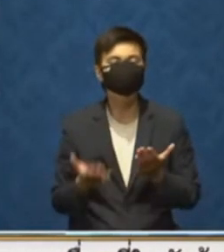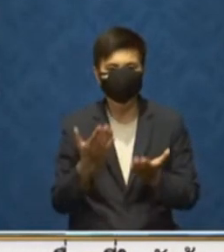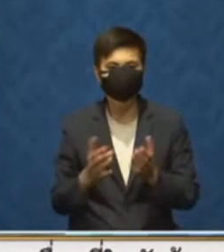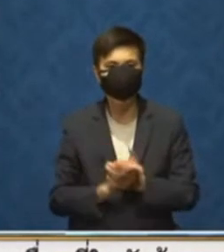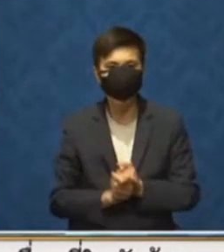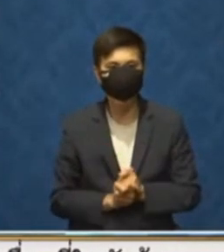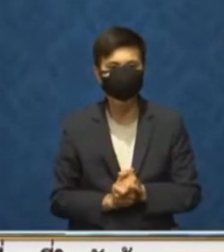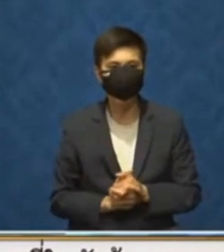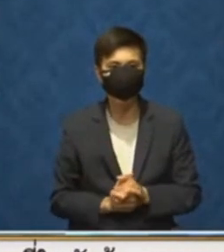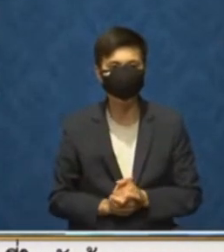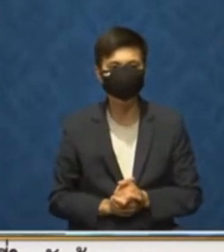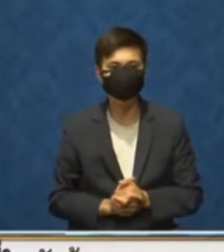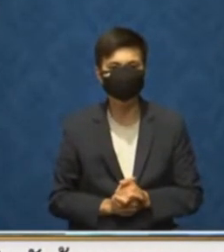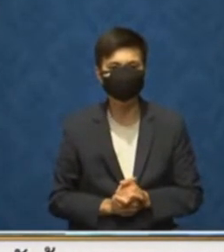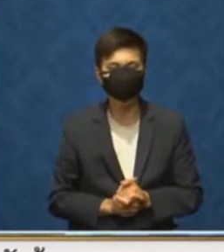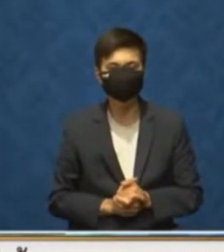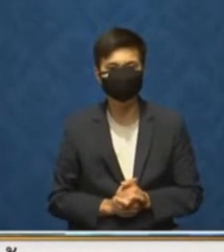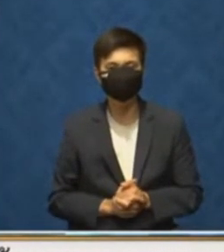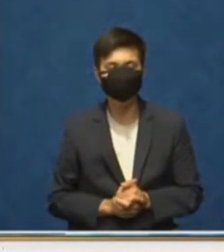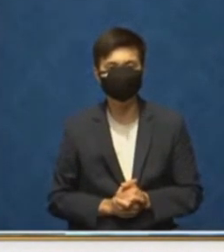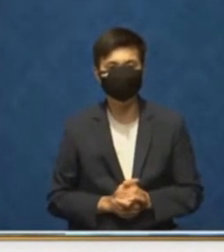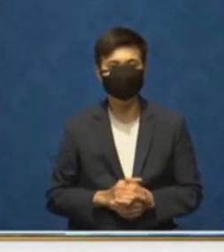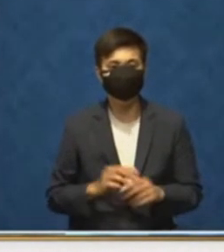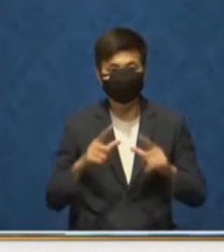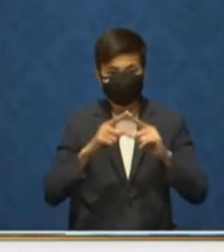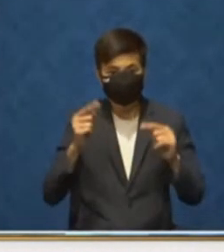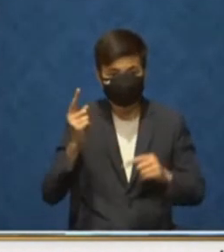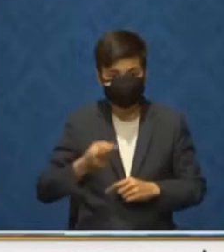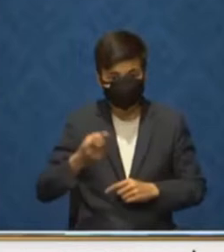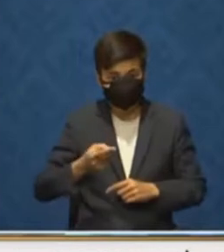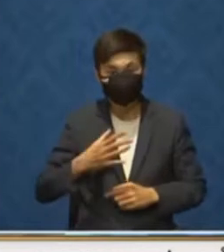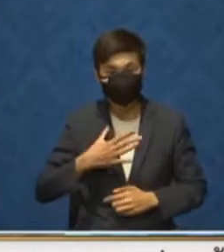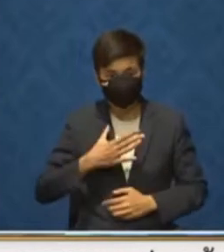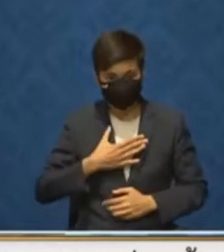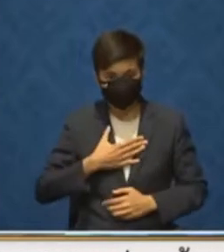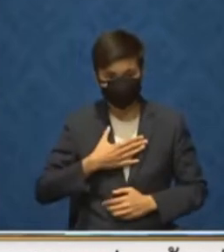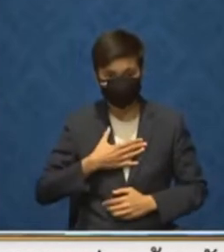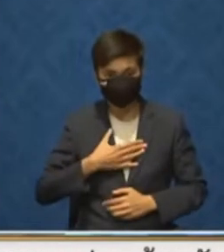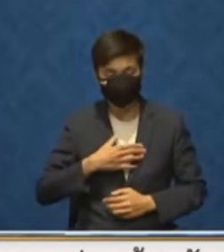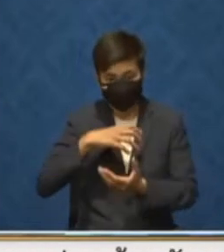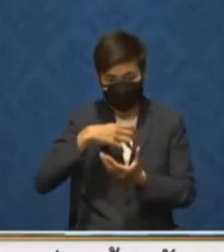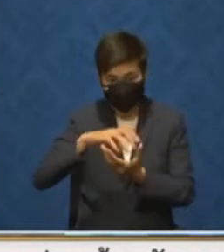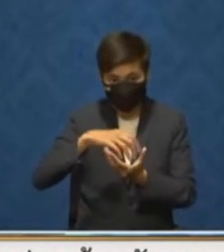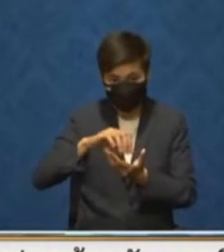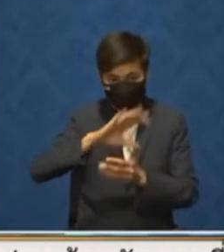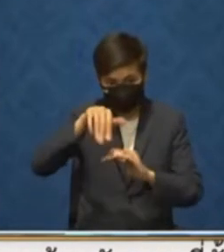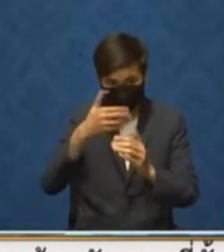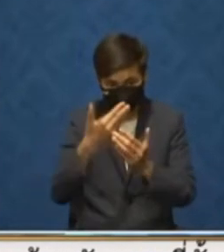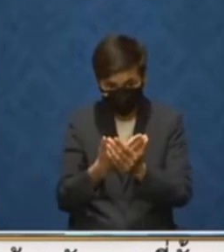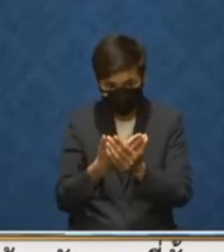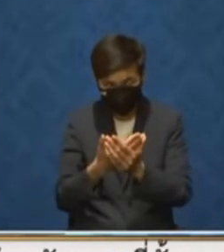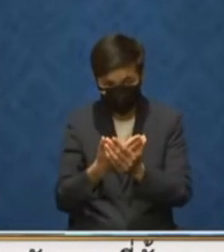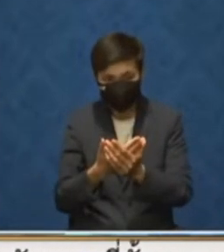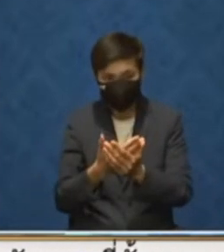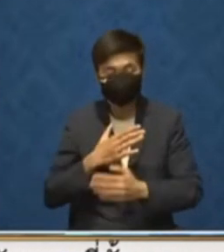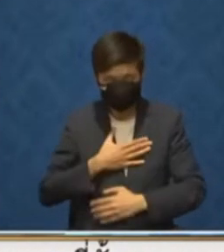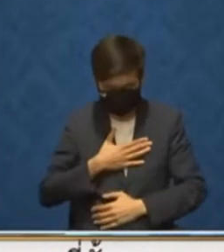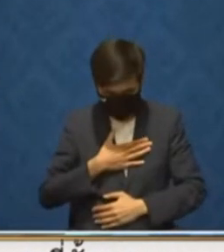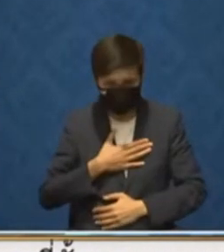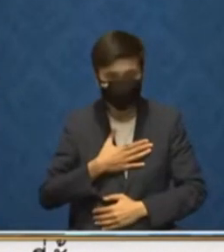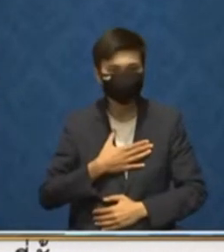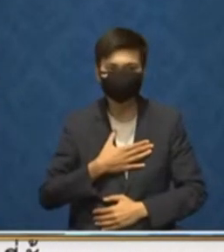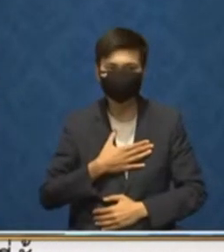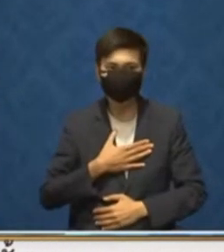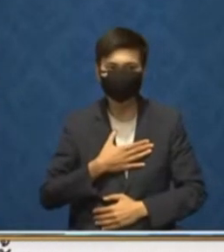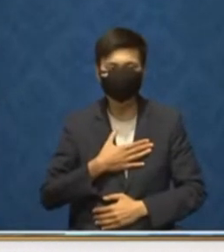ท่านประธานครับจากข้อที่จริงแล้วเขาก็หมายที่ผมกราบเพลมาทั้งหมดนี้นะครับผมจึงขอเรียนว่าผม